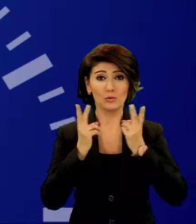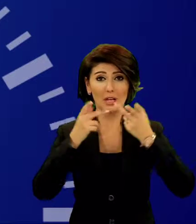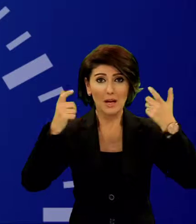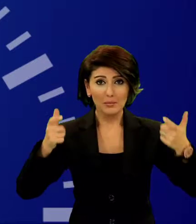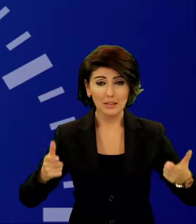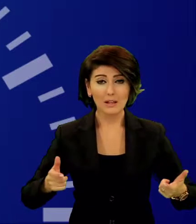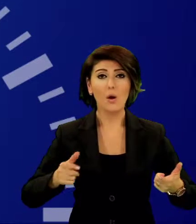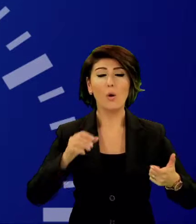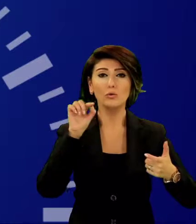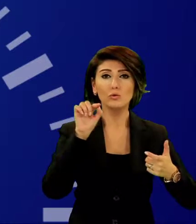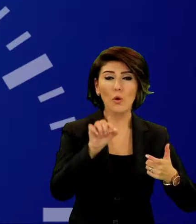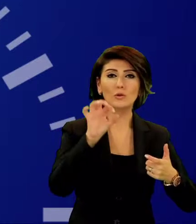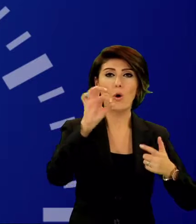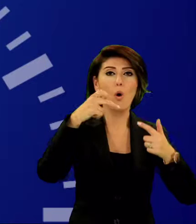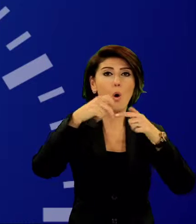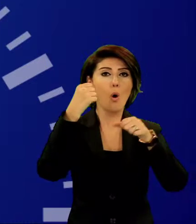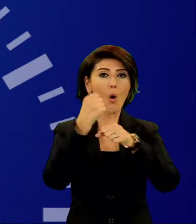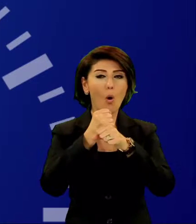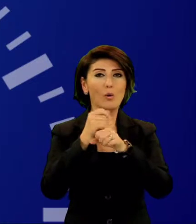platformu.org